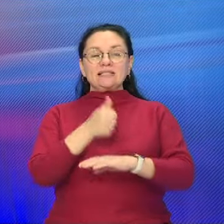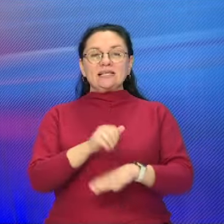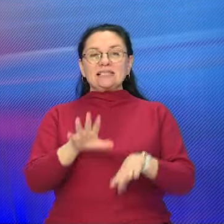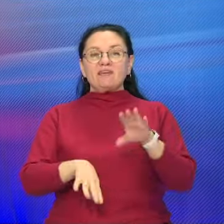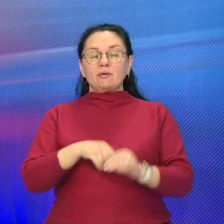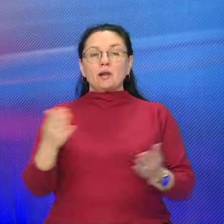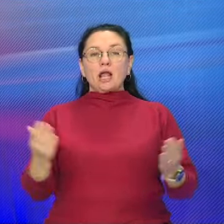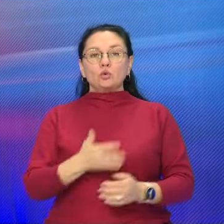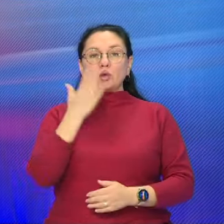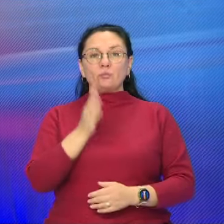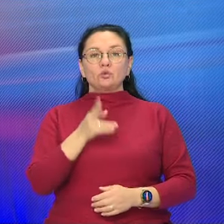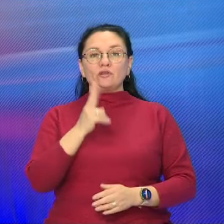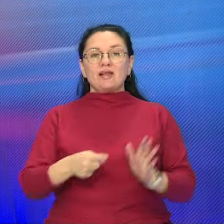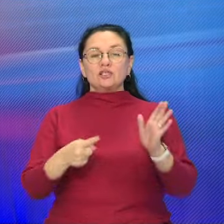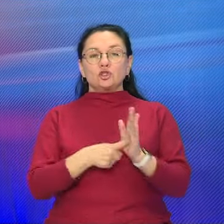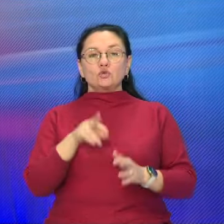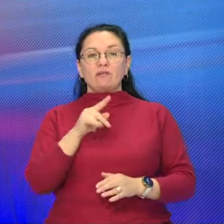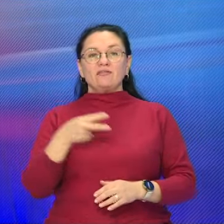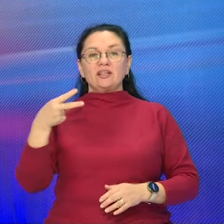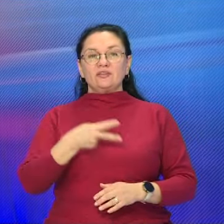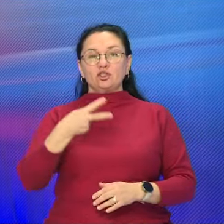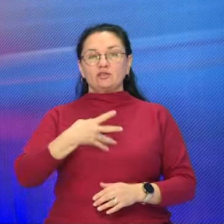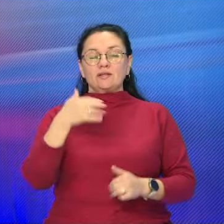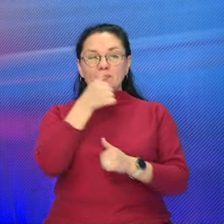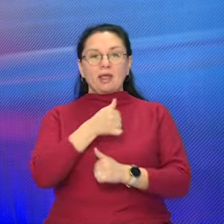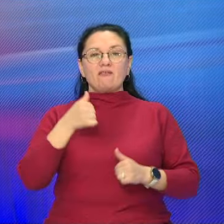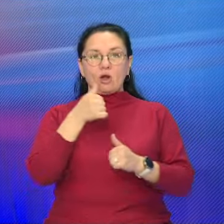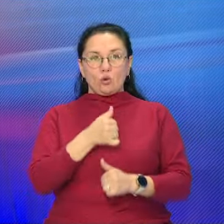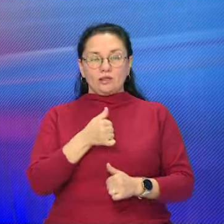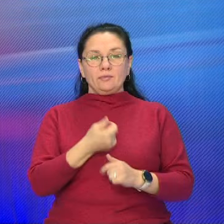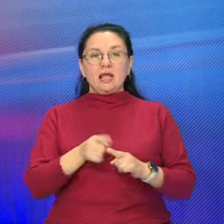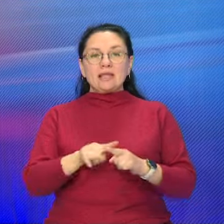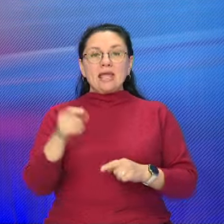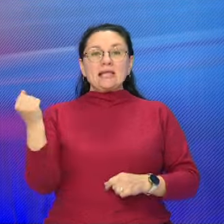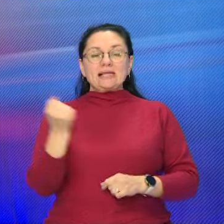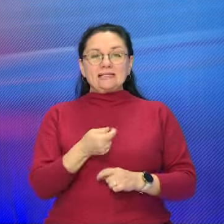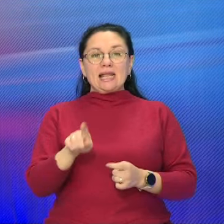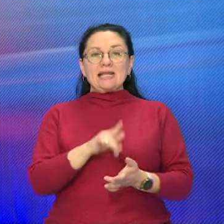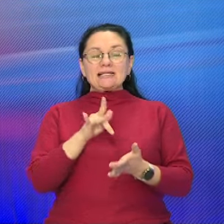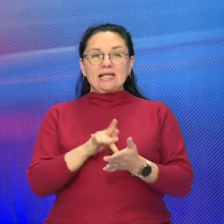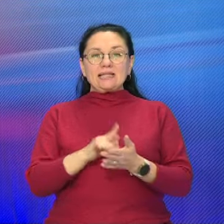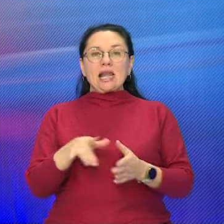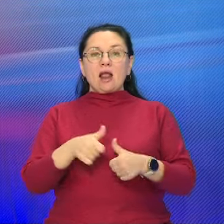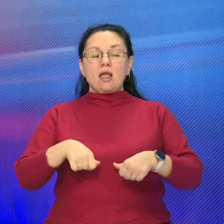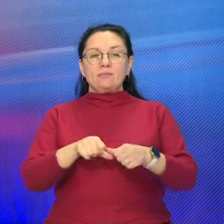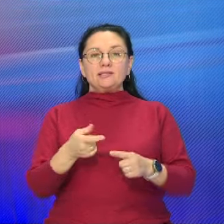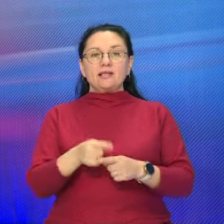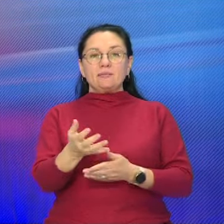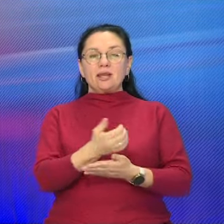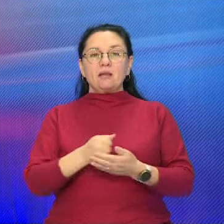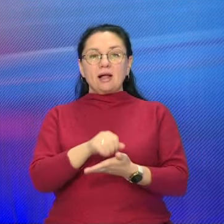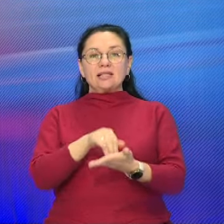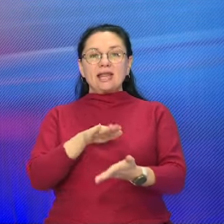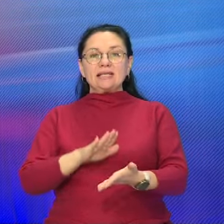якія адбудуцца 26 студзеня 2025 года. На гэтым тыдні цэнтр выбаркам прымаў дакументы для